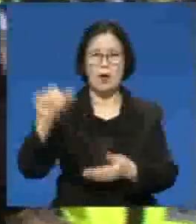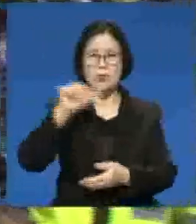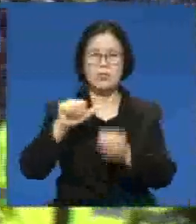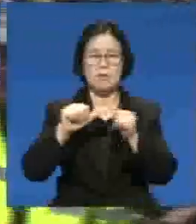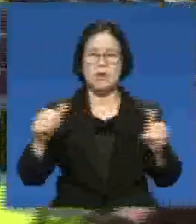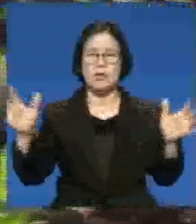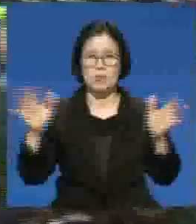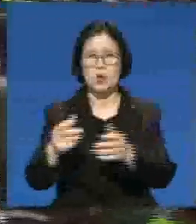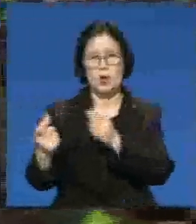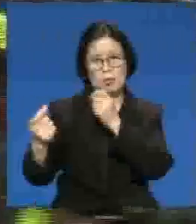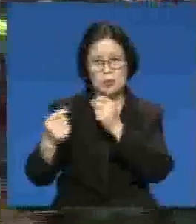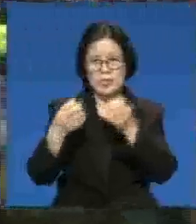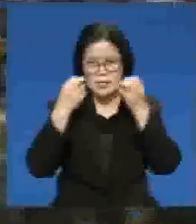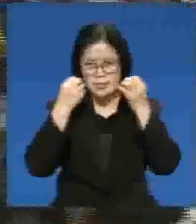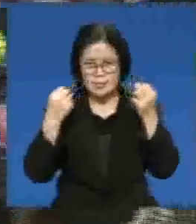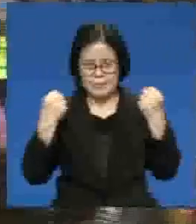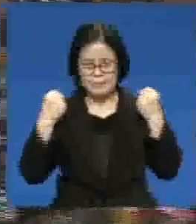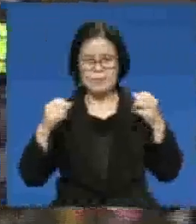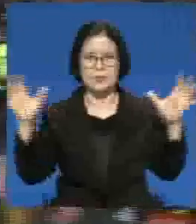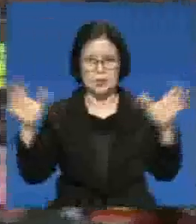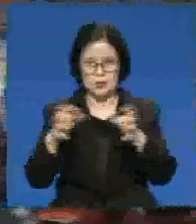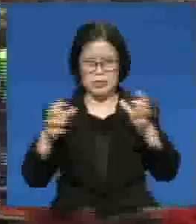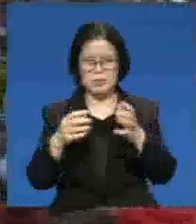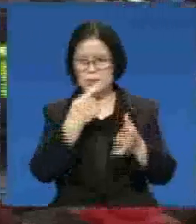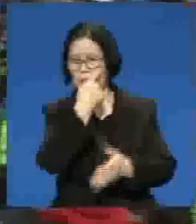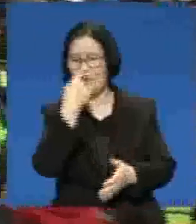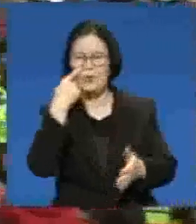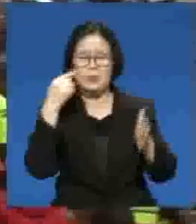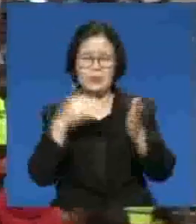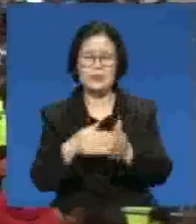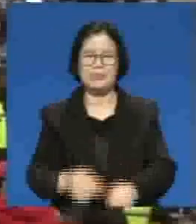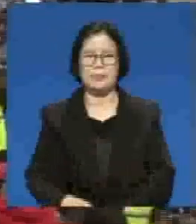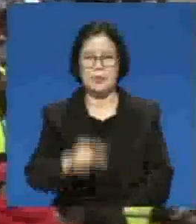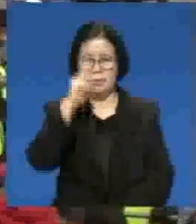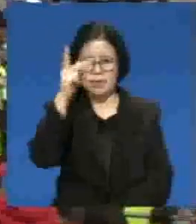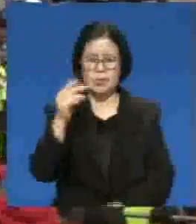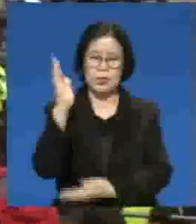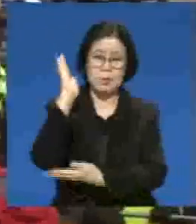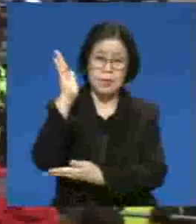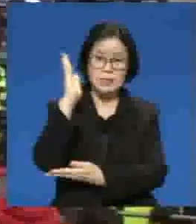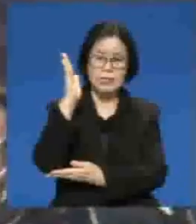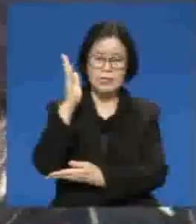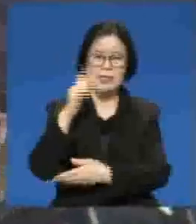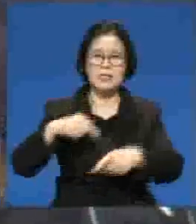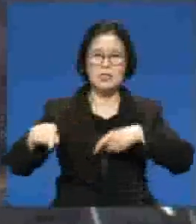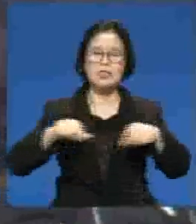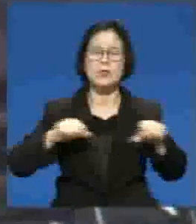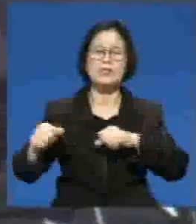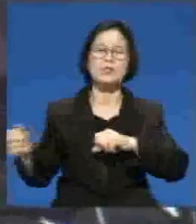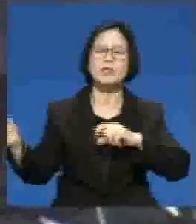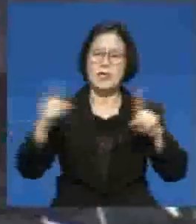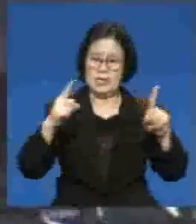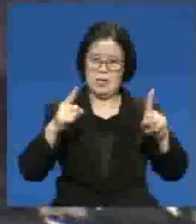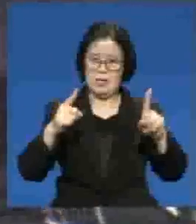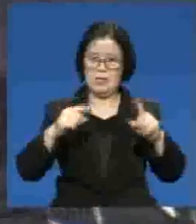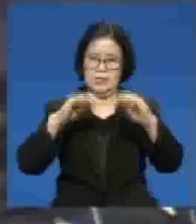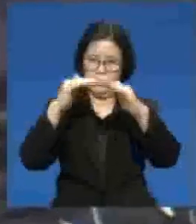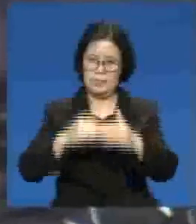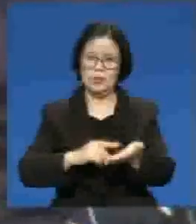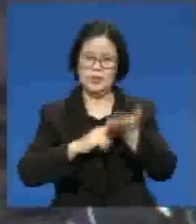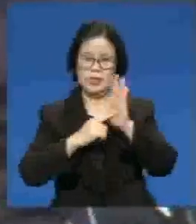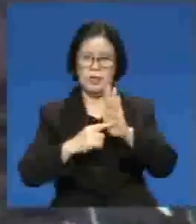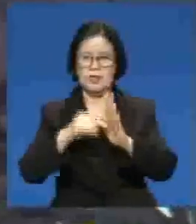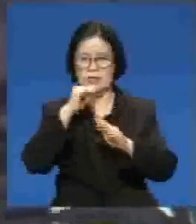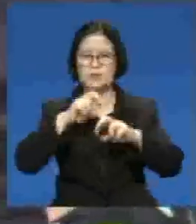모이면서 보수의 세결집도 확인됐습니다. 박 전 대통령 메시지에 정치활동 재개를 시사하는 내용이